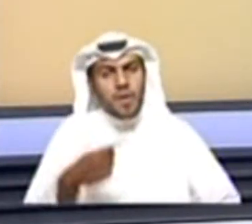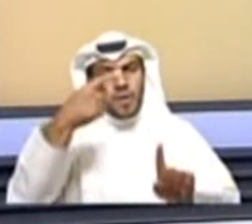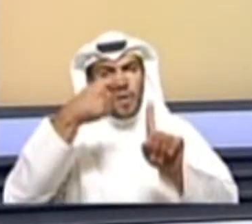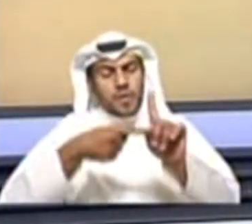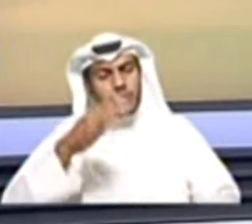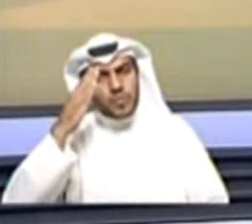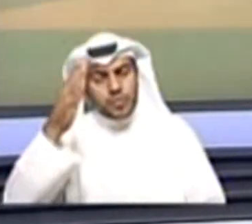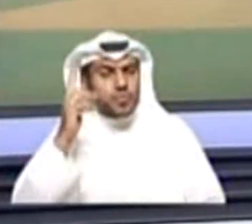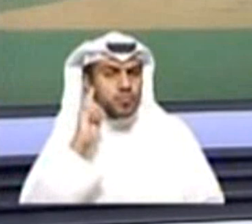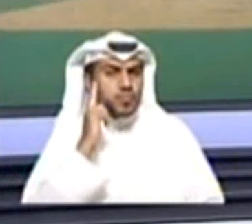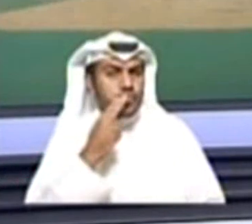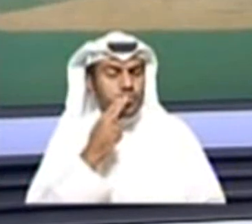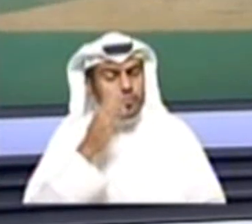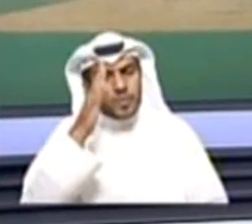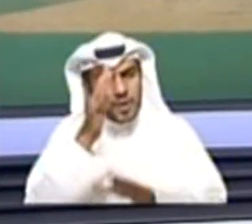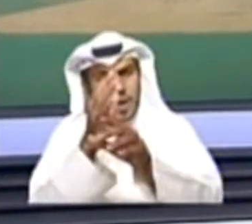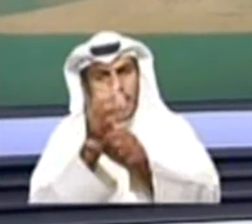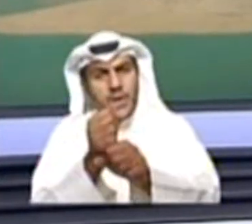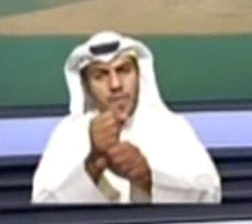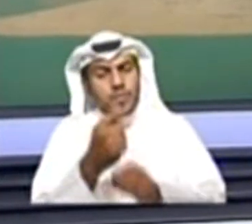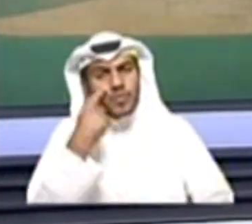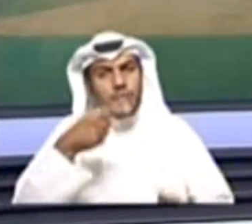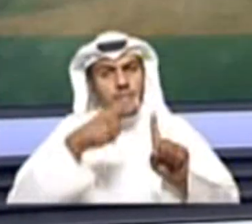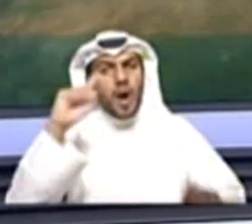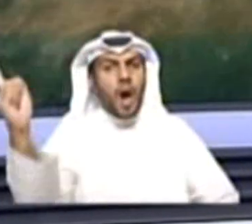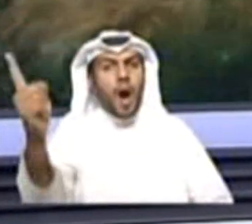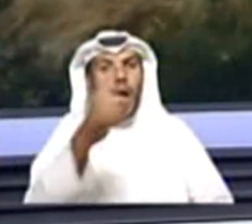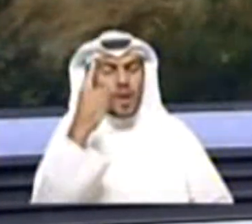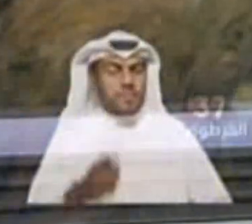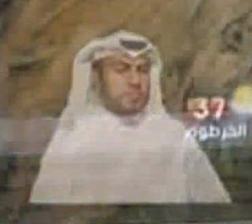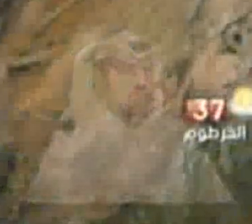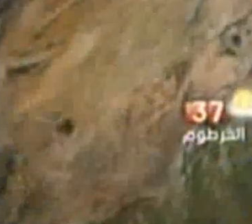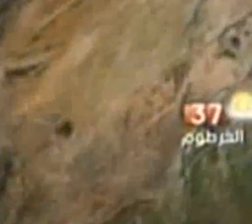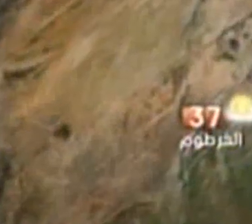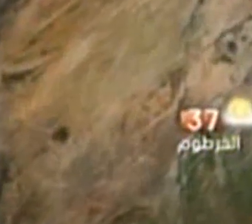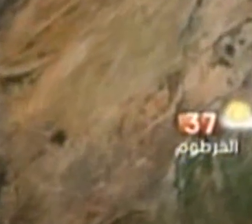الصغرى. شكرا لمتابعتكم النشرة الجوية، عودة للزملاء بعد درجات الحرارة حول العالم.